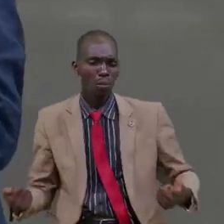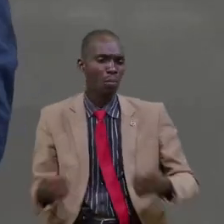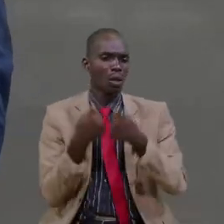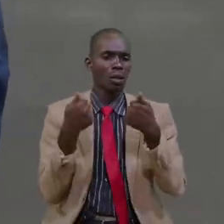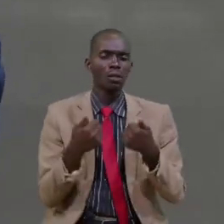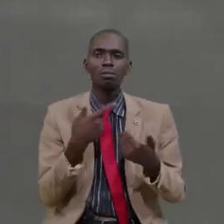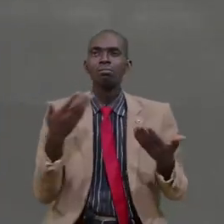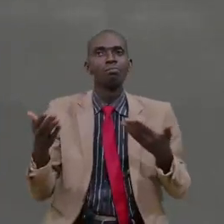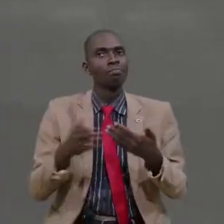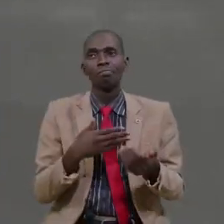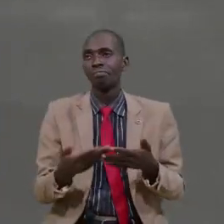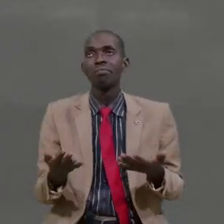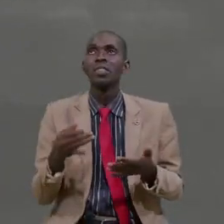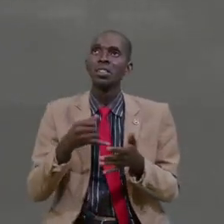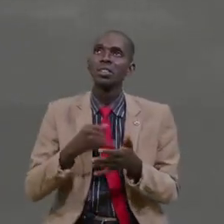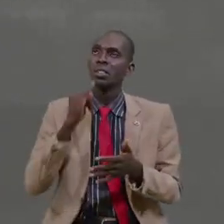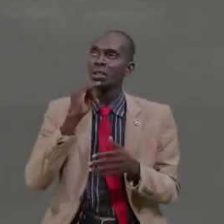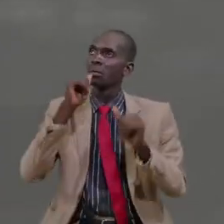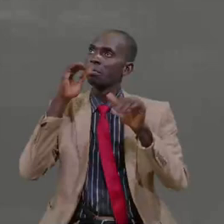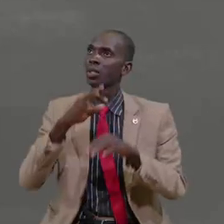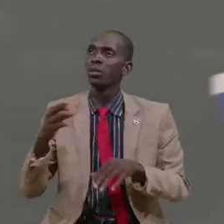disent, ah, c'est la bénédiction de Dieu déguisée.